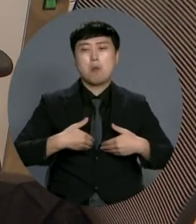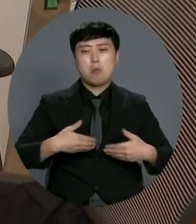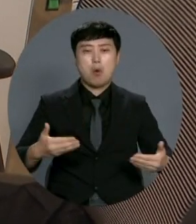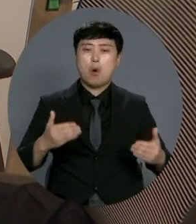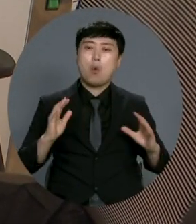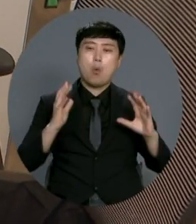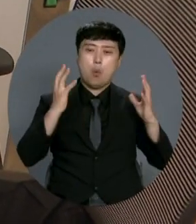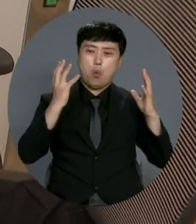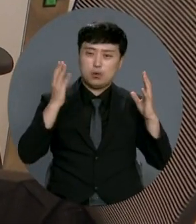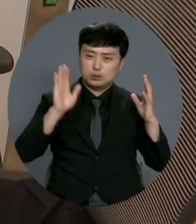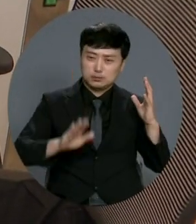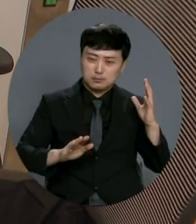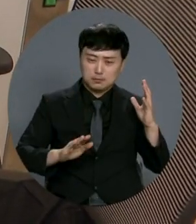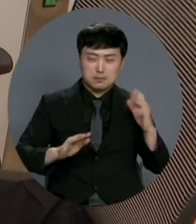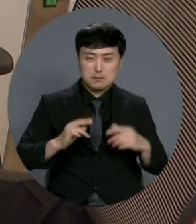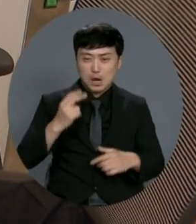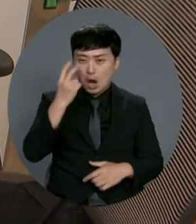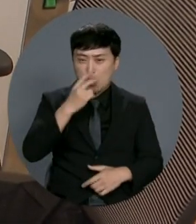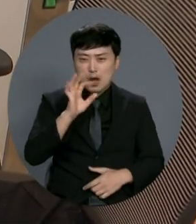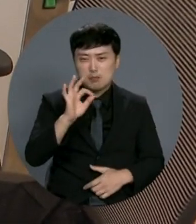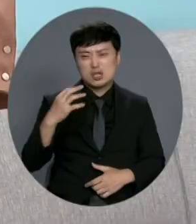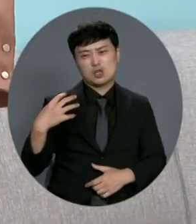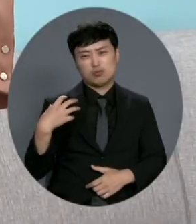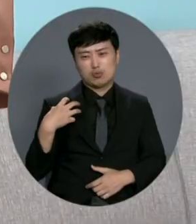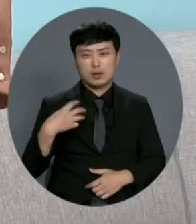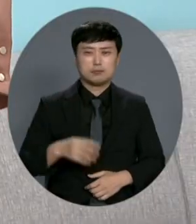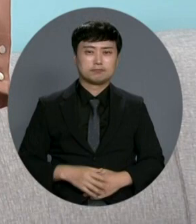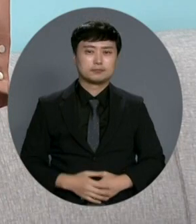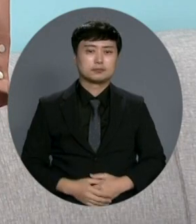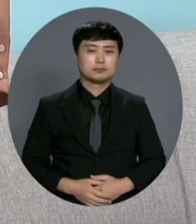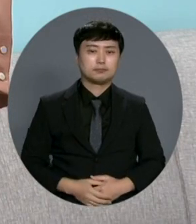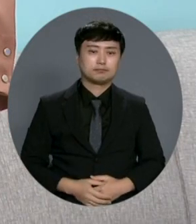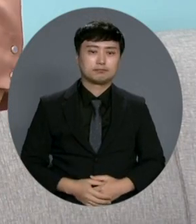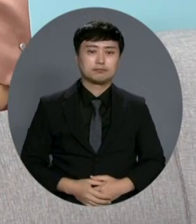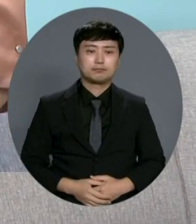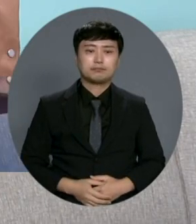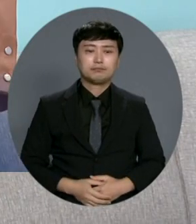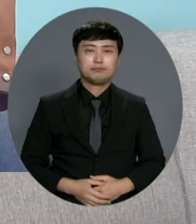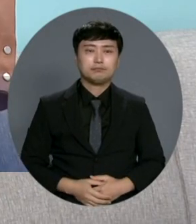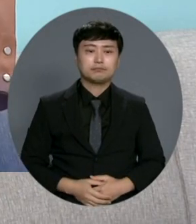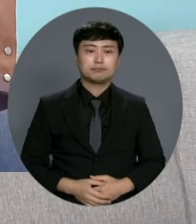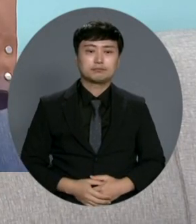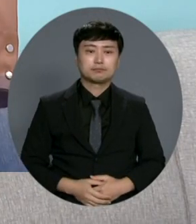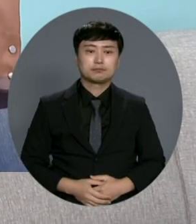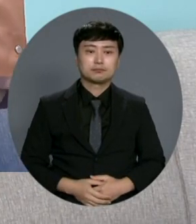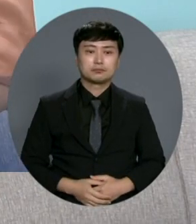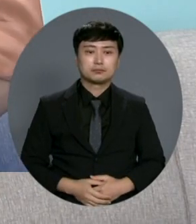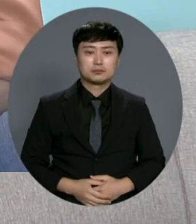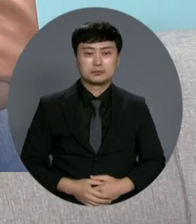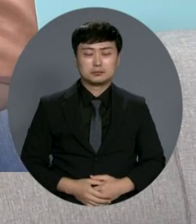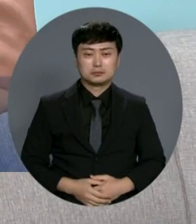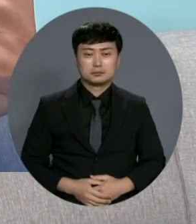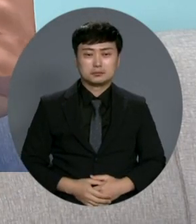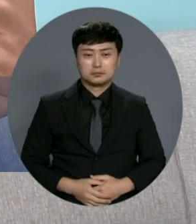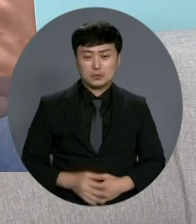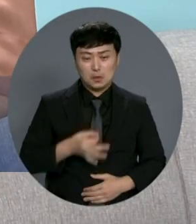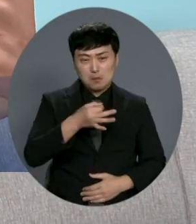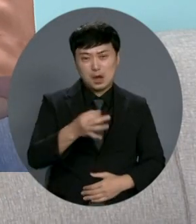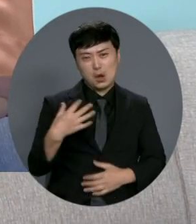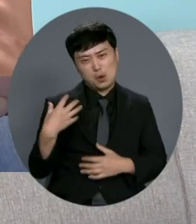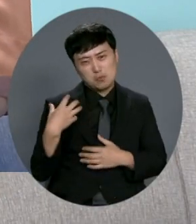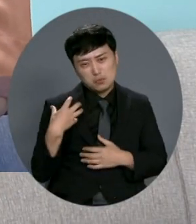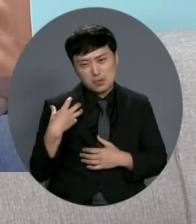반가우면서도 비용은 부담스럽습니다 본인부담은 올라갔지만 일단은 코로나가 독감처럼